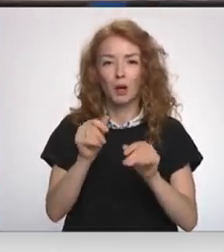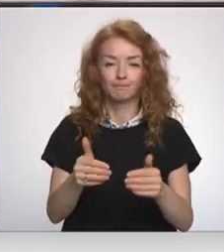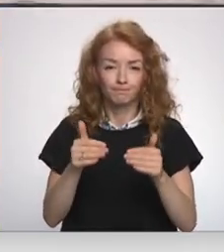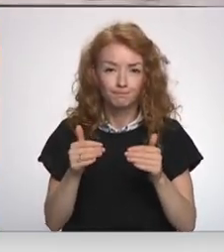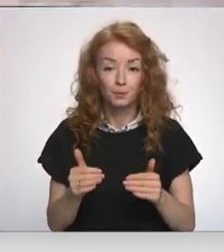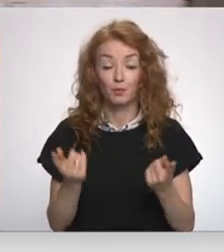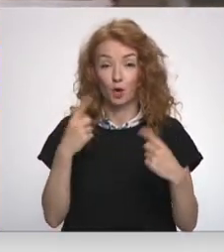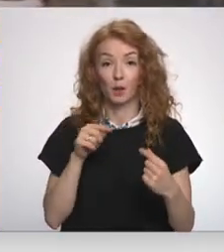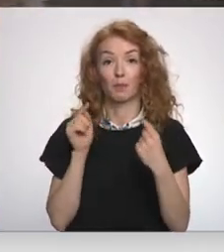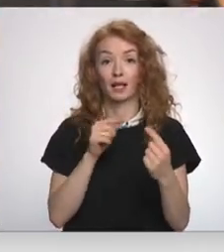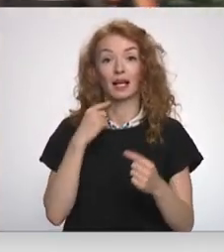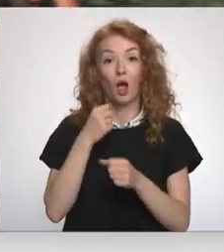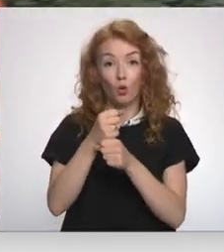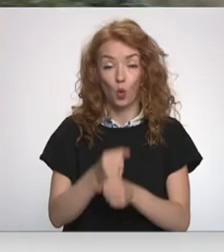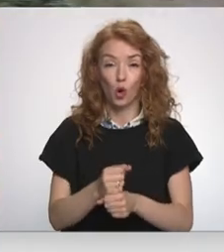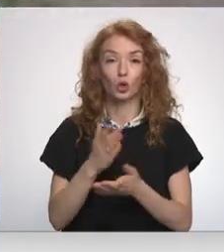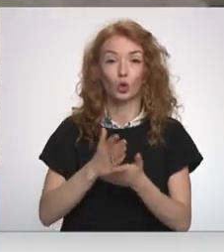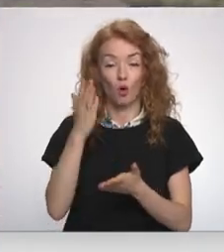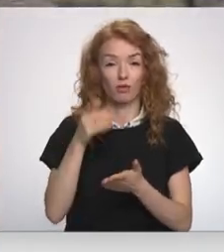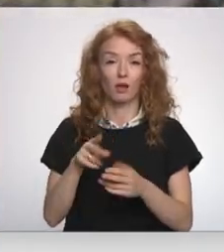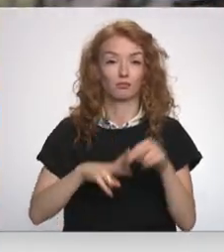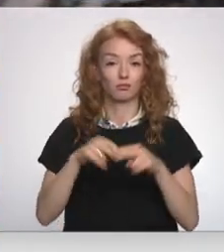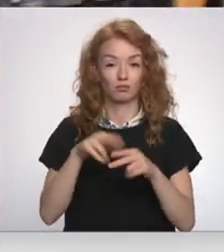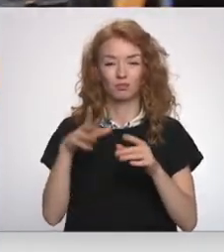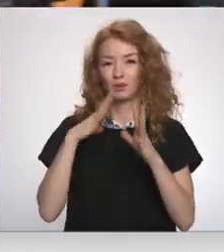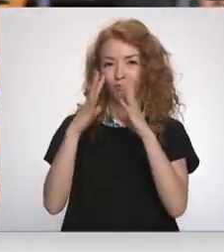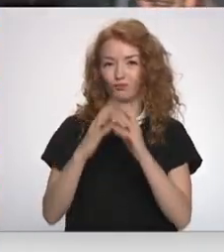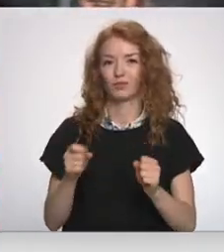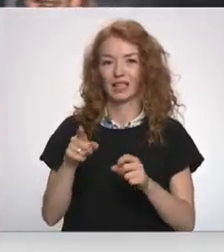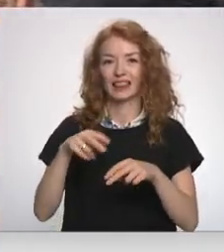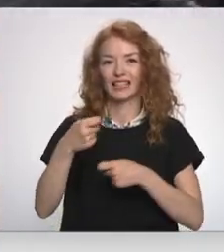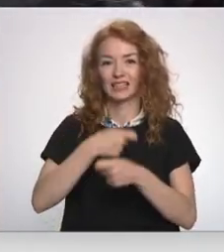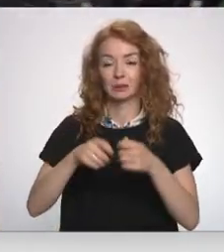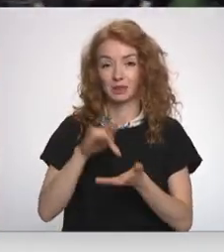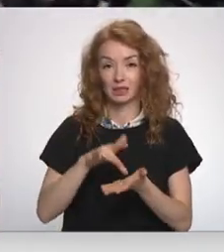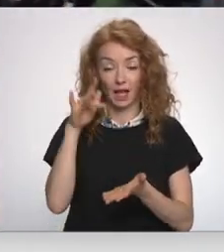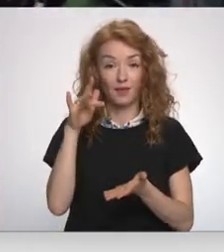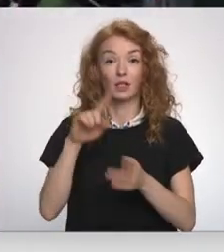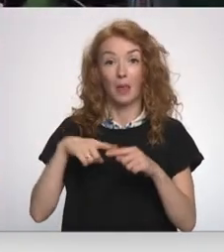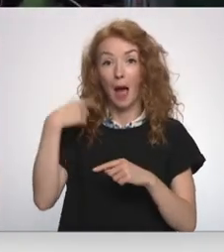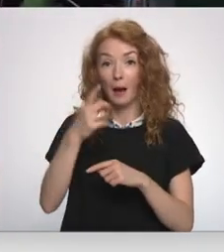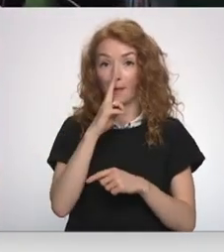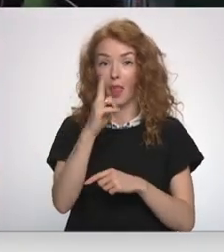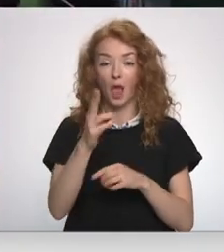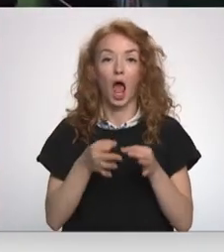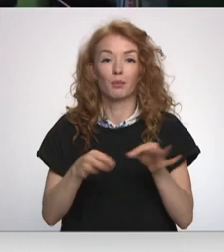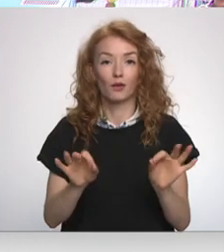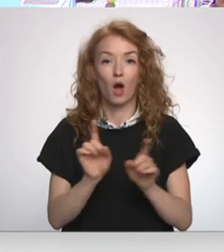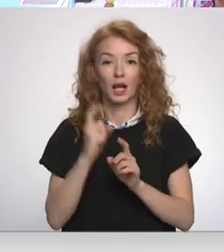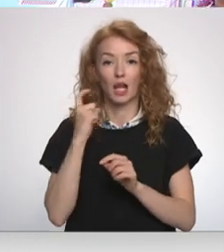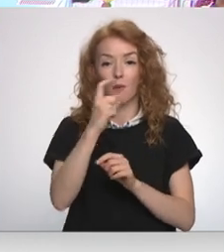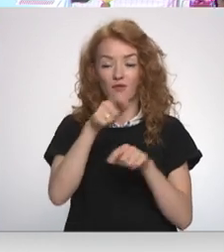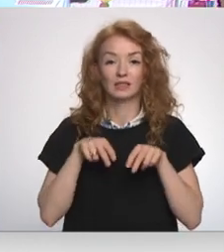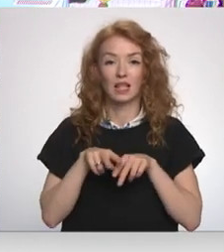pretī Rīgas autoostē, kur nojauc tirdzniecības centru Titāniks. Būvnieks saka, ka iespējams jau nākamnedēļ varēs atbrīvot tramvai sliedes